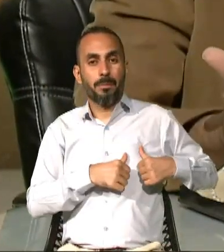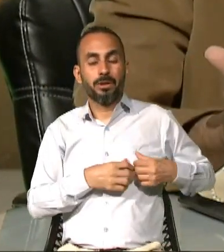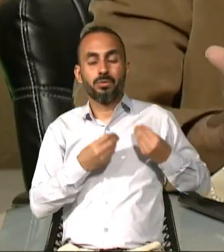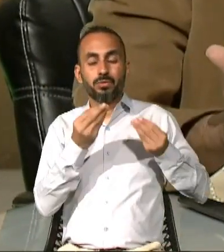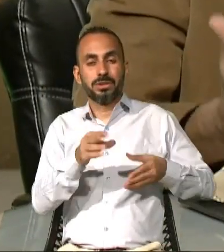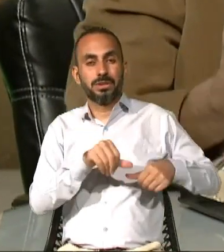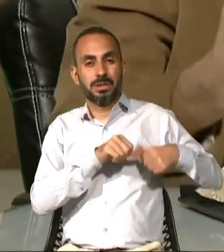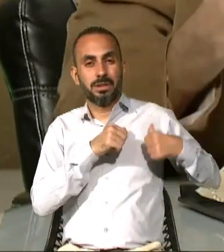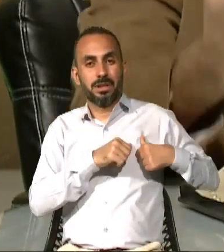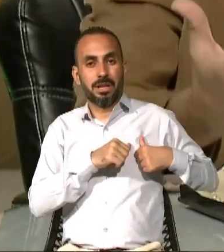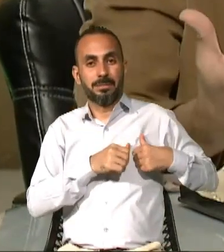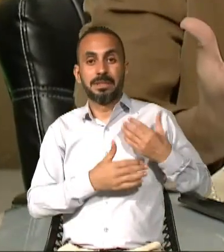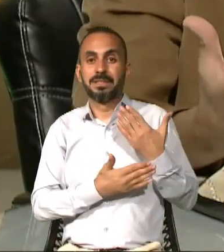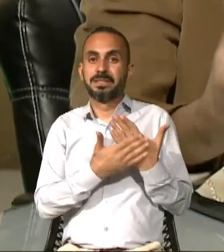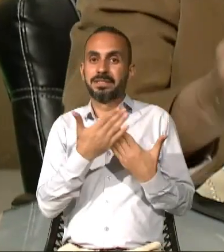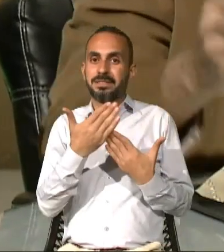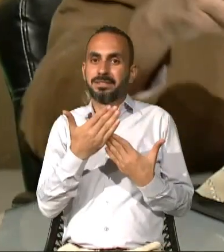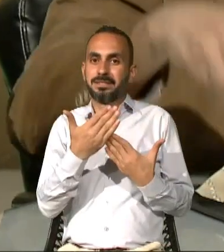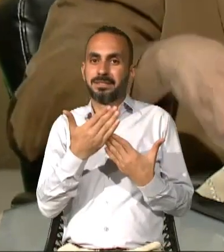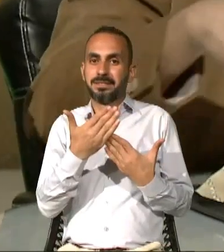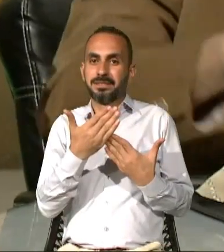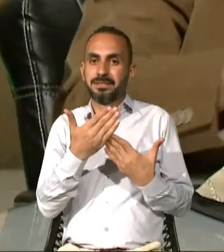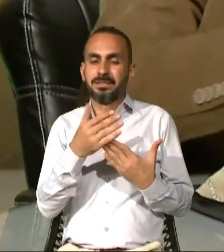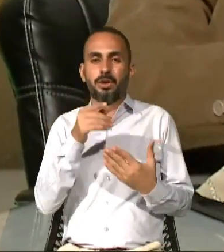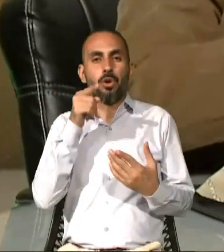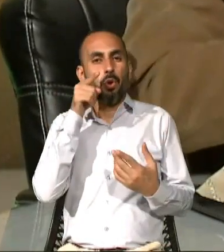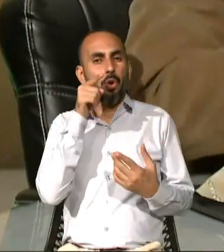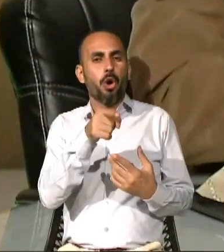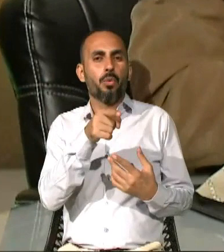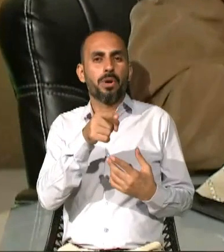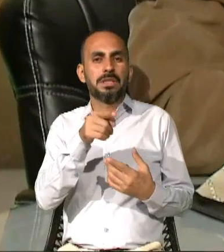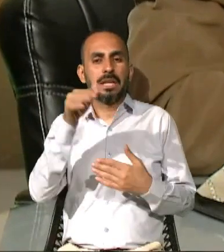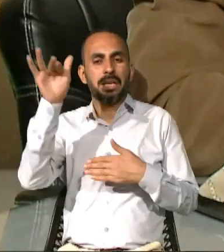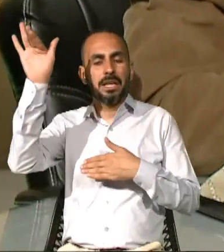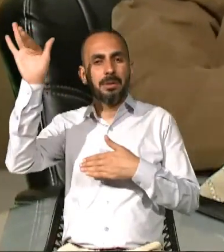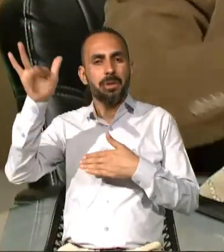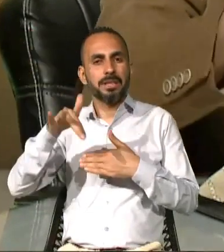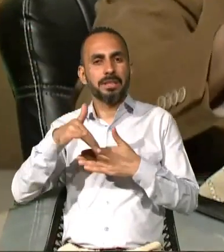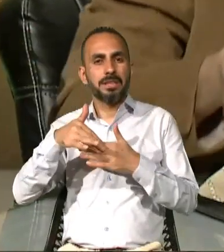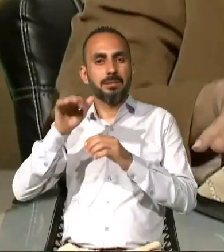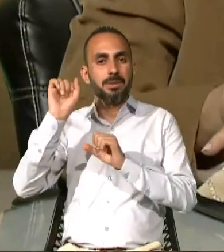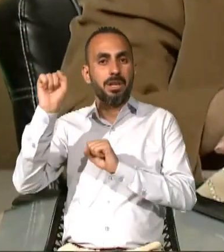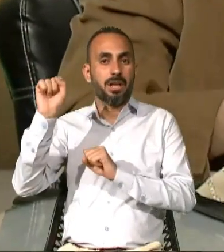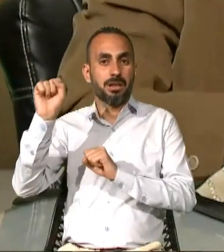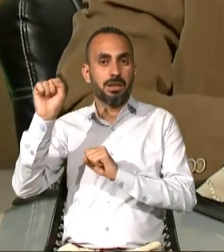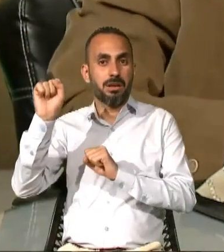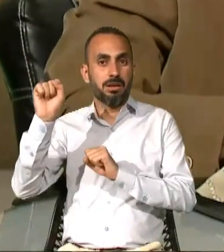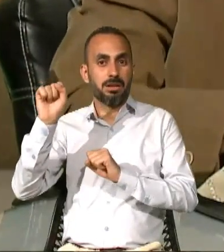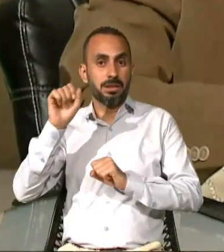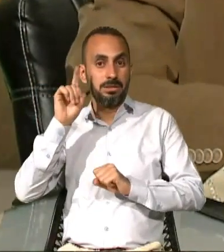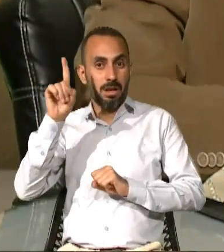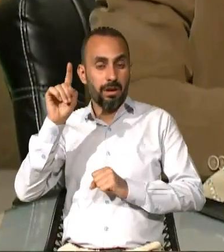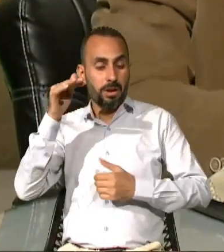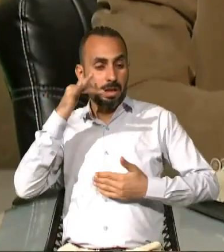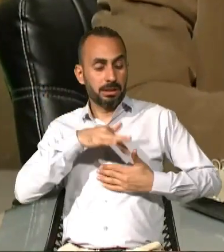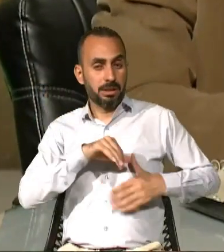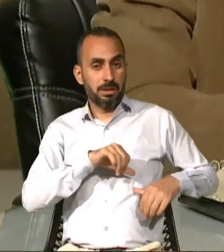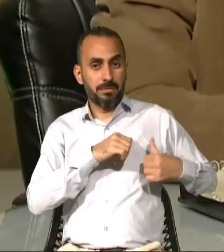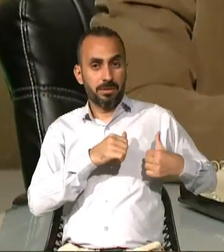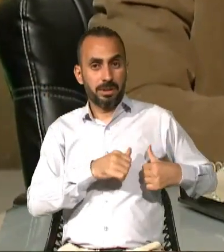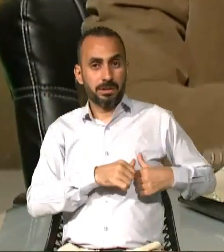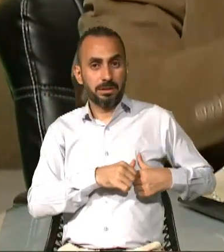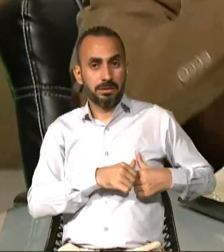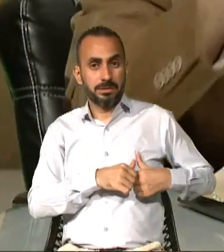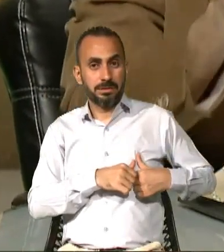للرب. فلو ده حصل، مجيء الرب هيبقى بالنسبه لك زي ما الكتاب قال في